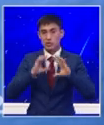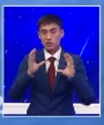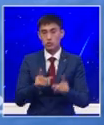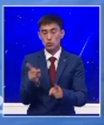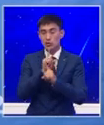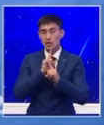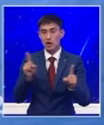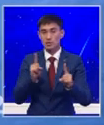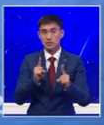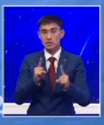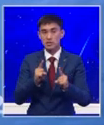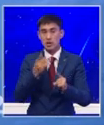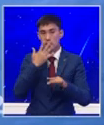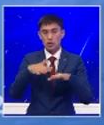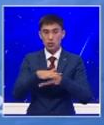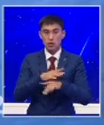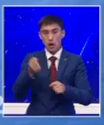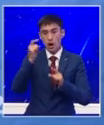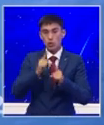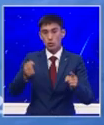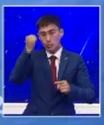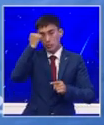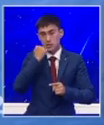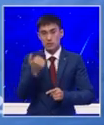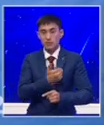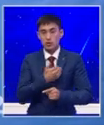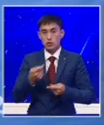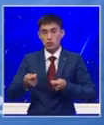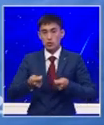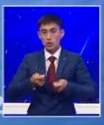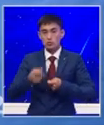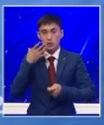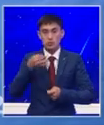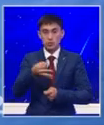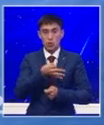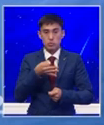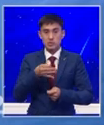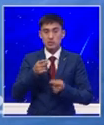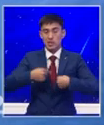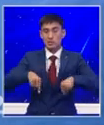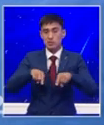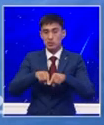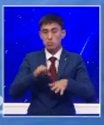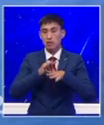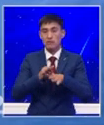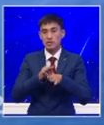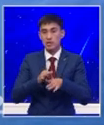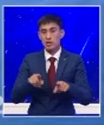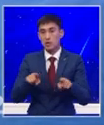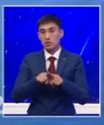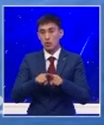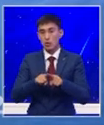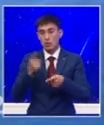уникальности самобытности народа огромную признательность хочу выразить руководство Алматинской области за организацию и проведение своего рода